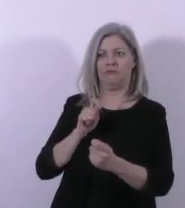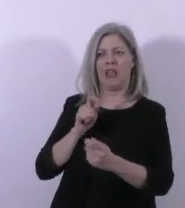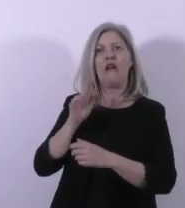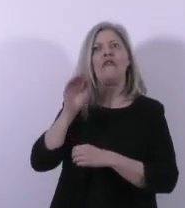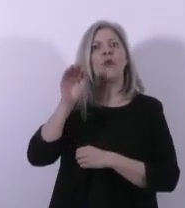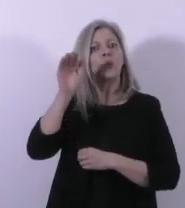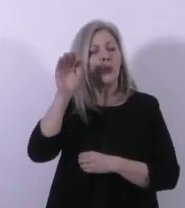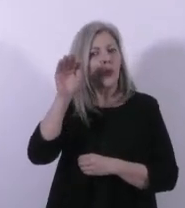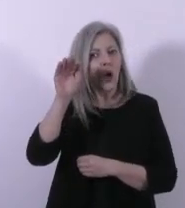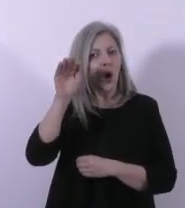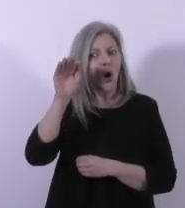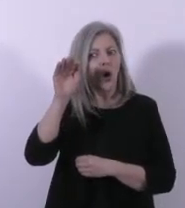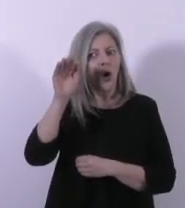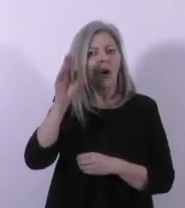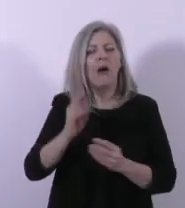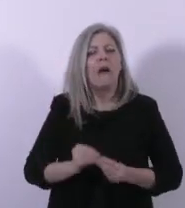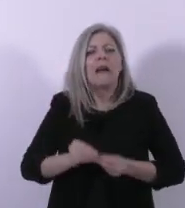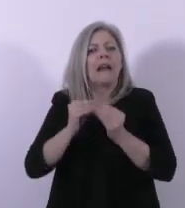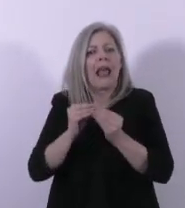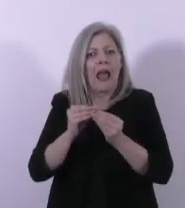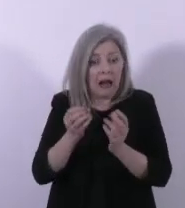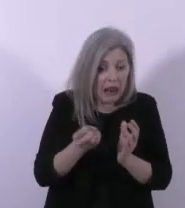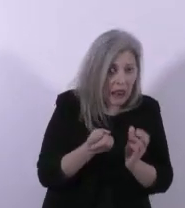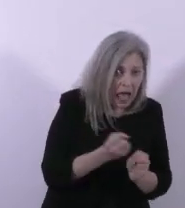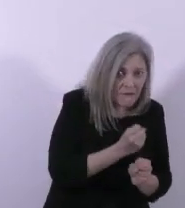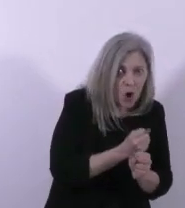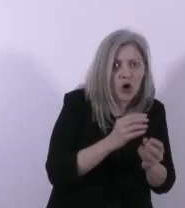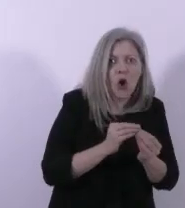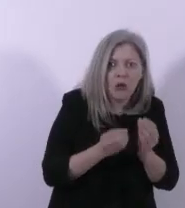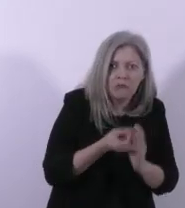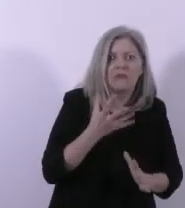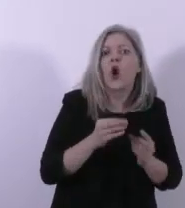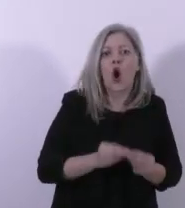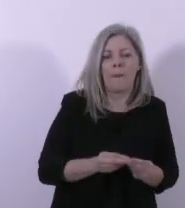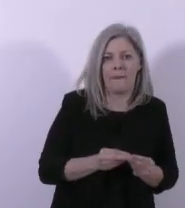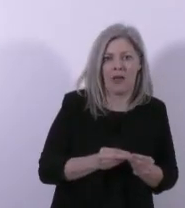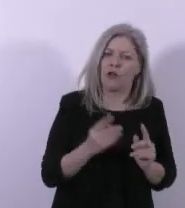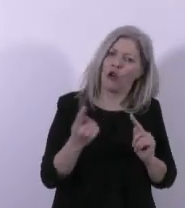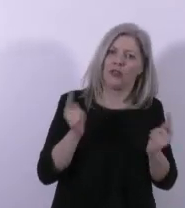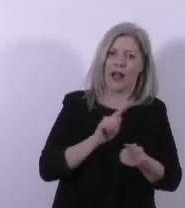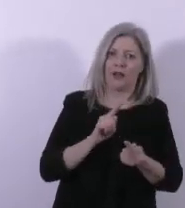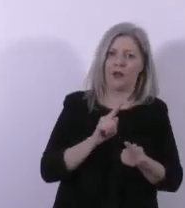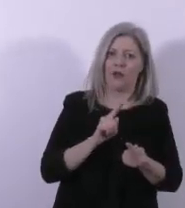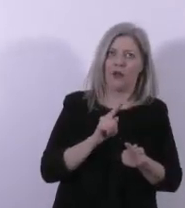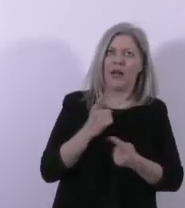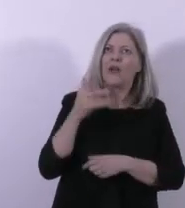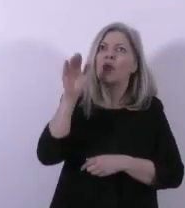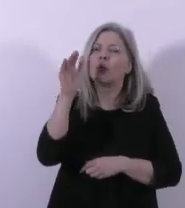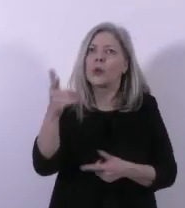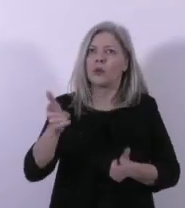futuro, come lo crea il lavoro? I cambiamenti che oggi mi pone il futuro, quali